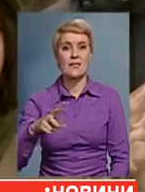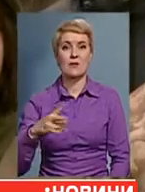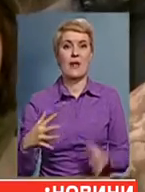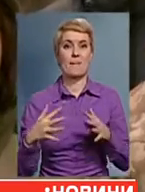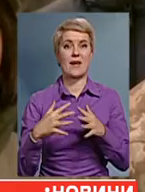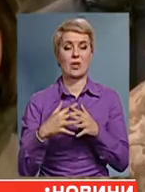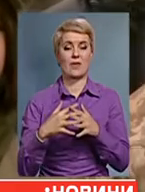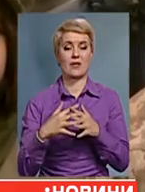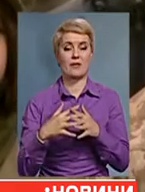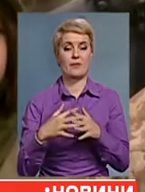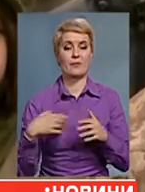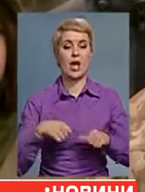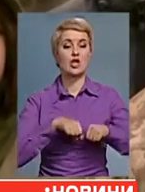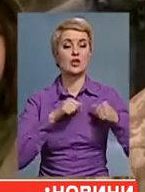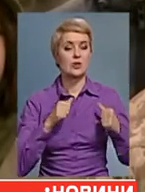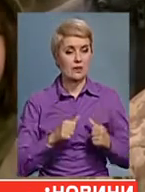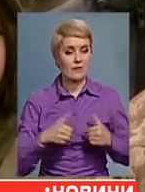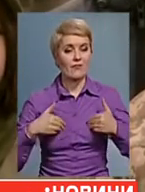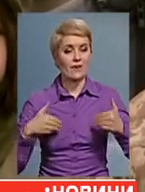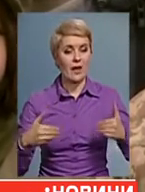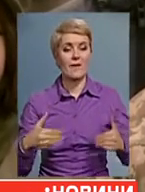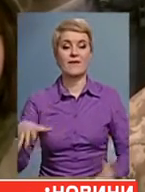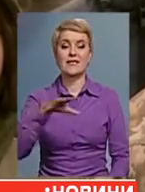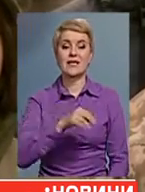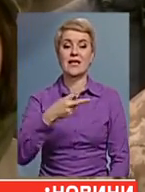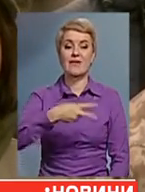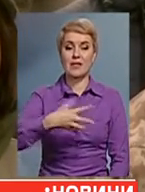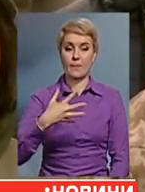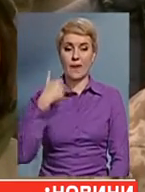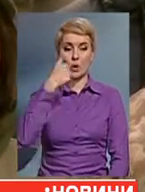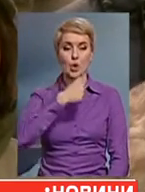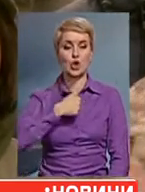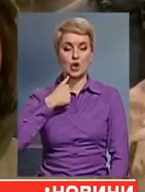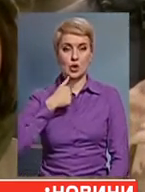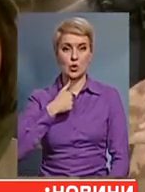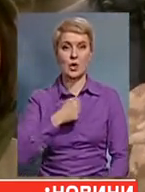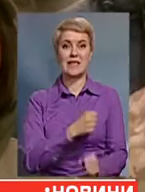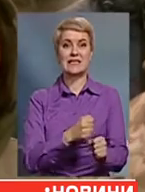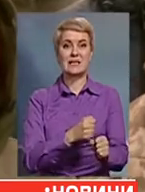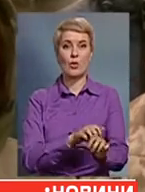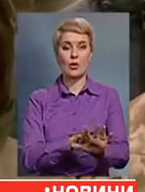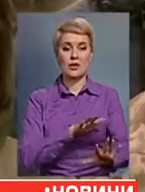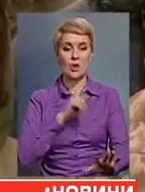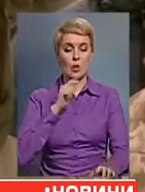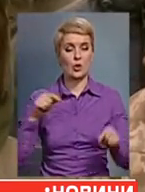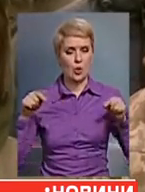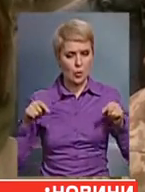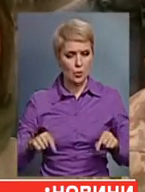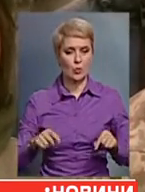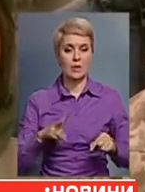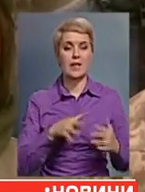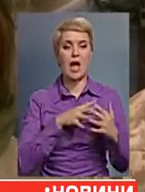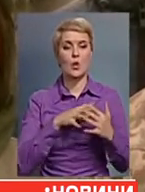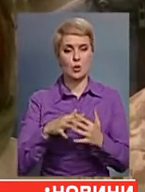від щирого серця всіх вітаю з 25-ю річницею Збройних сил України саме тут, на передньому